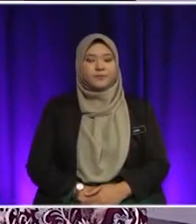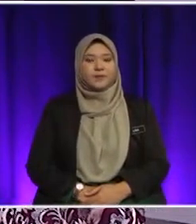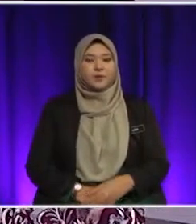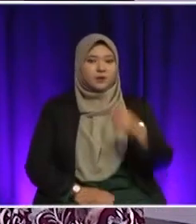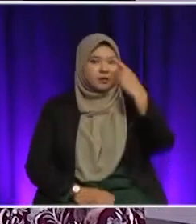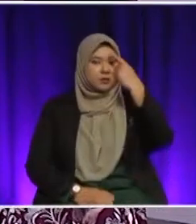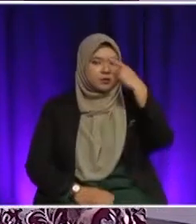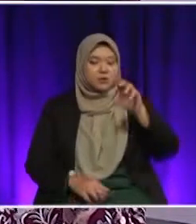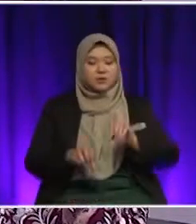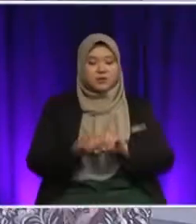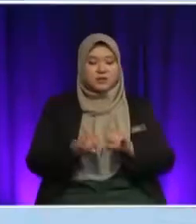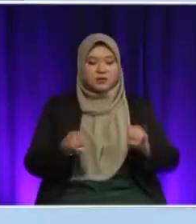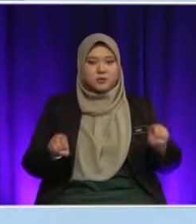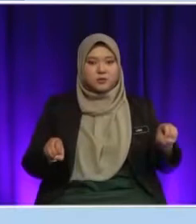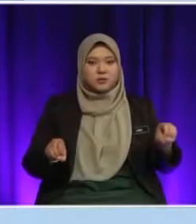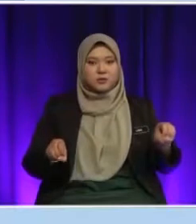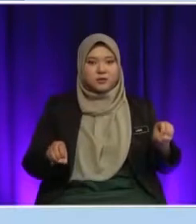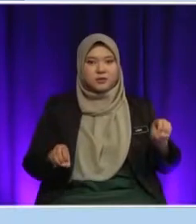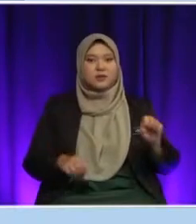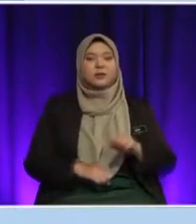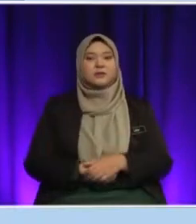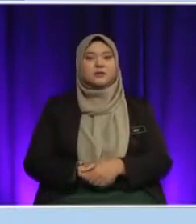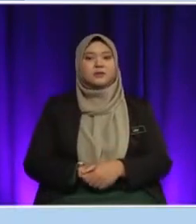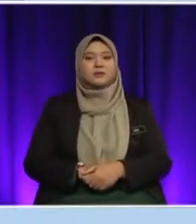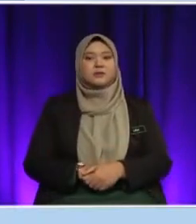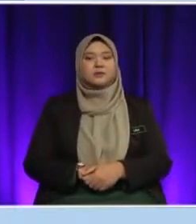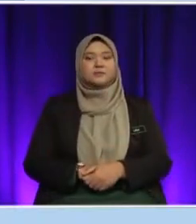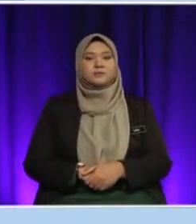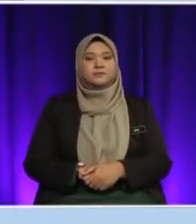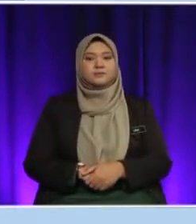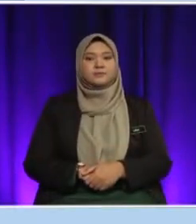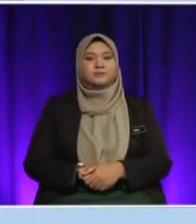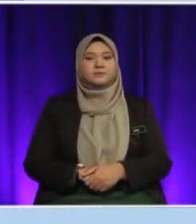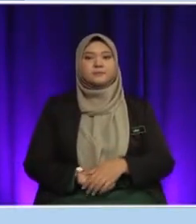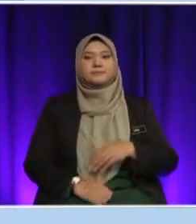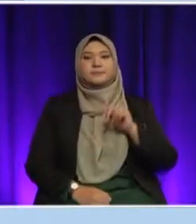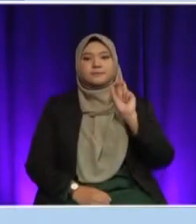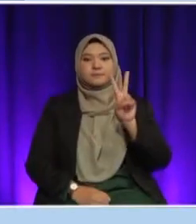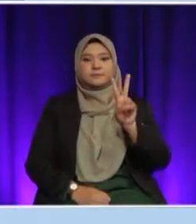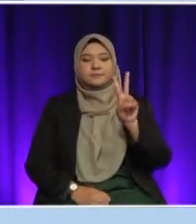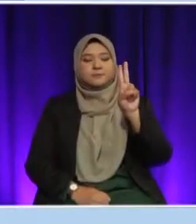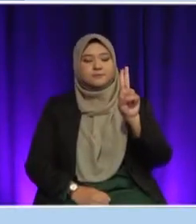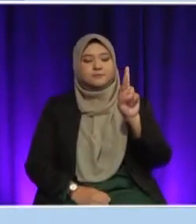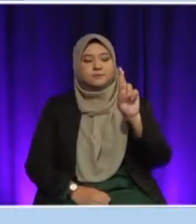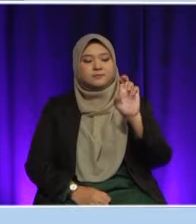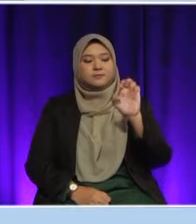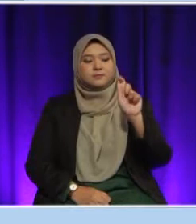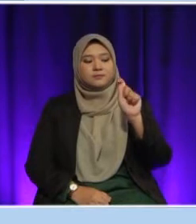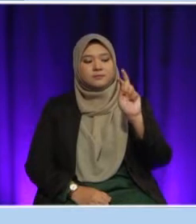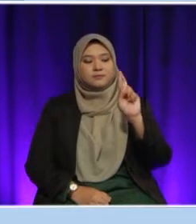untuk sperma oke yang kedua uretra fungsinya adalah salur untuk mengeluarkan